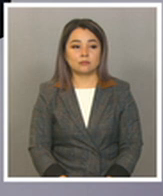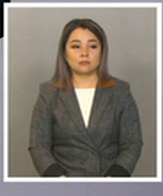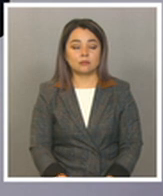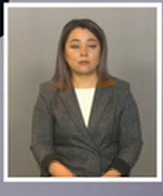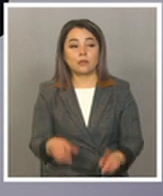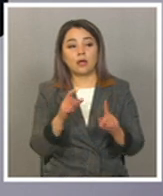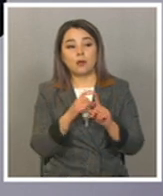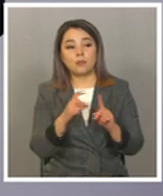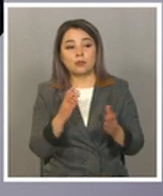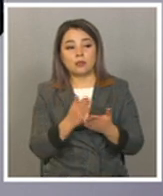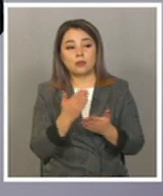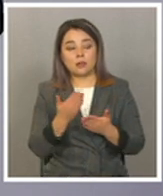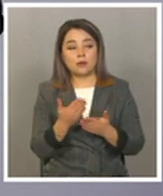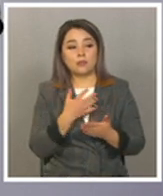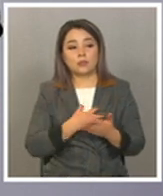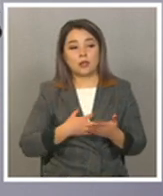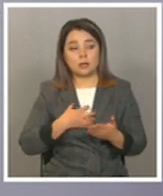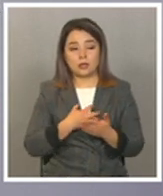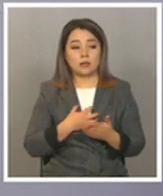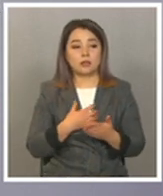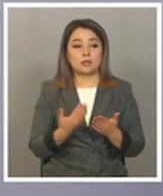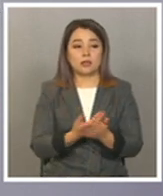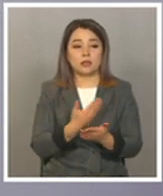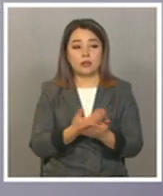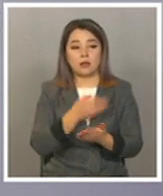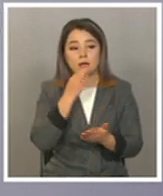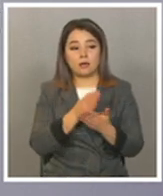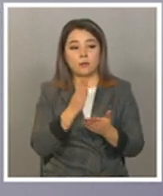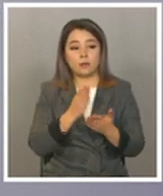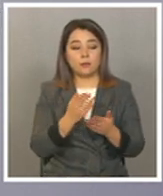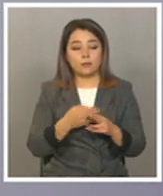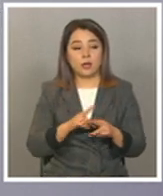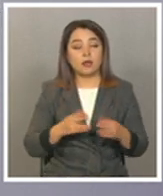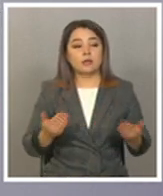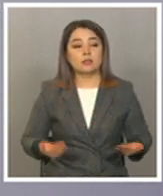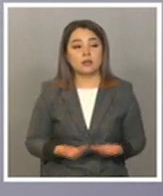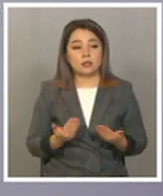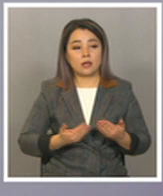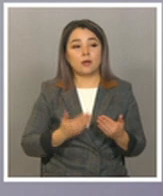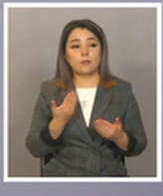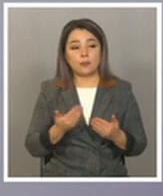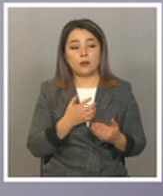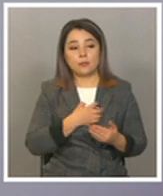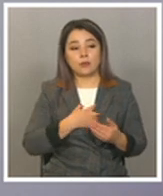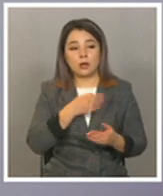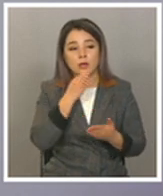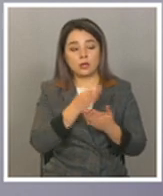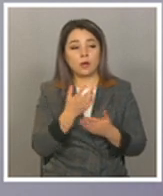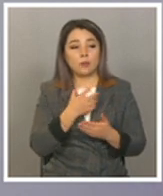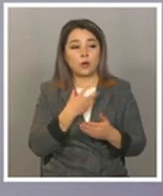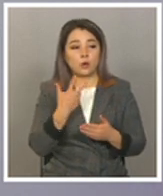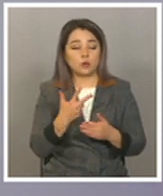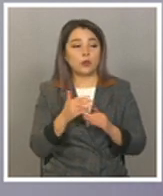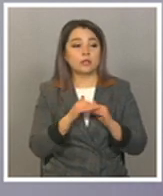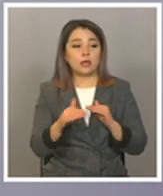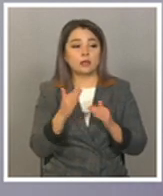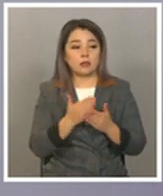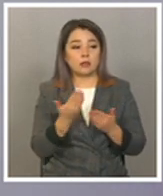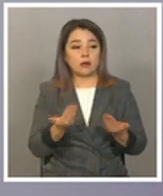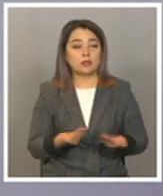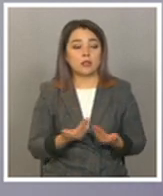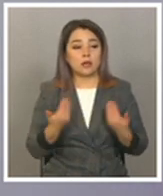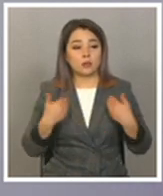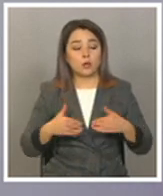Мәтіндегі негізгі деректер. Тірі материя маңызды үш деңгейге бөлінеді. Ағзадан